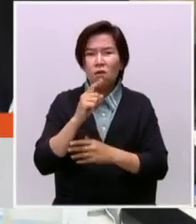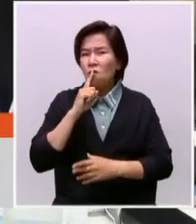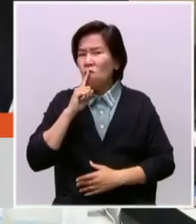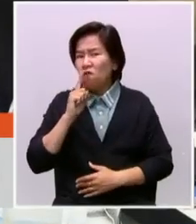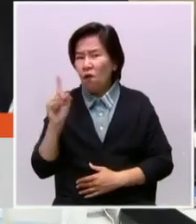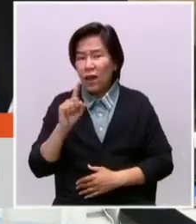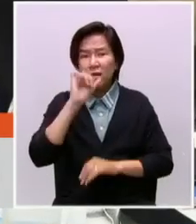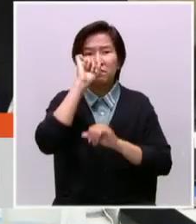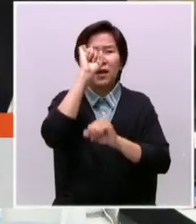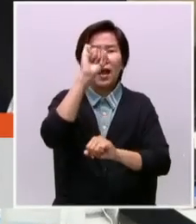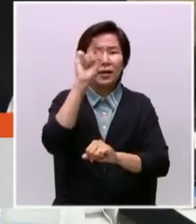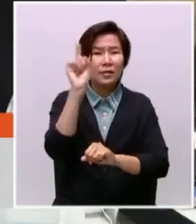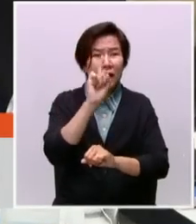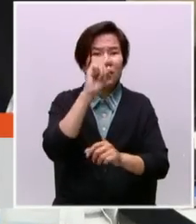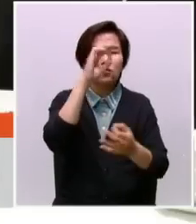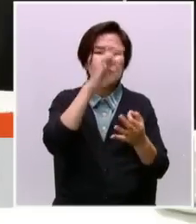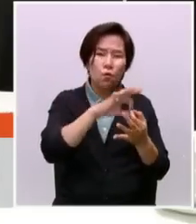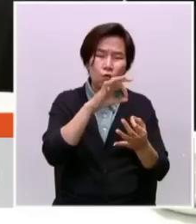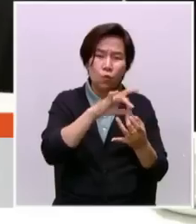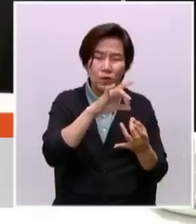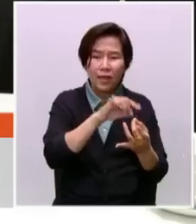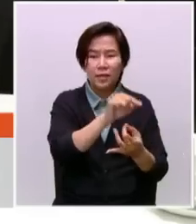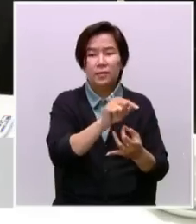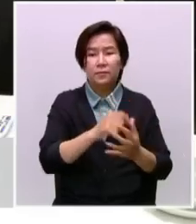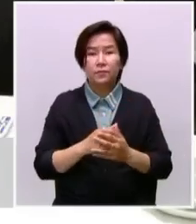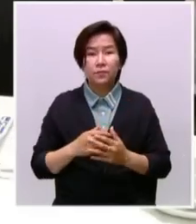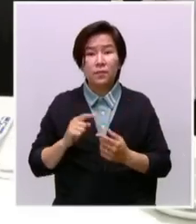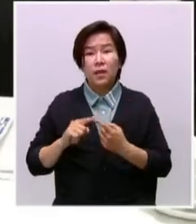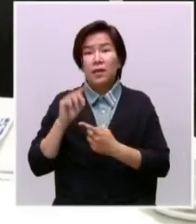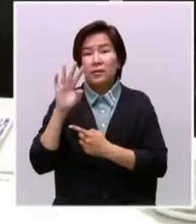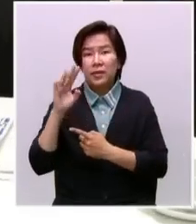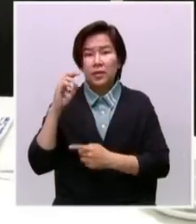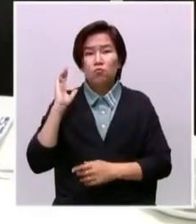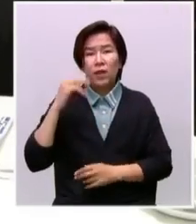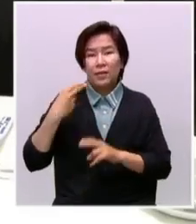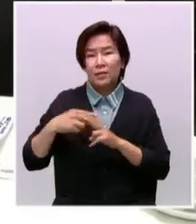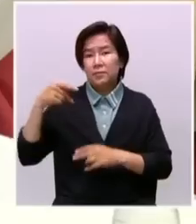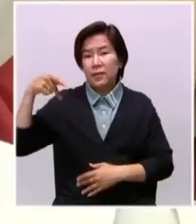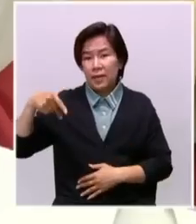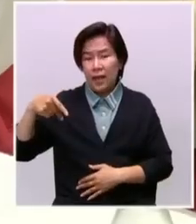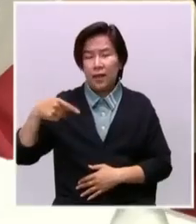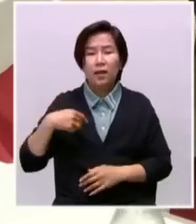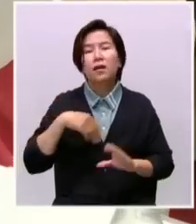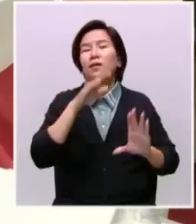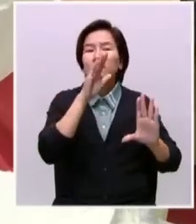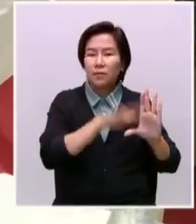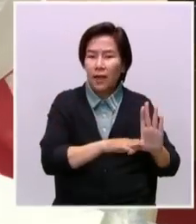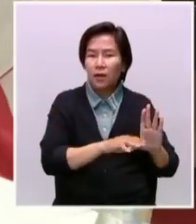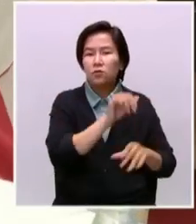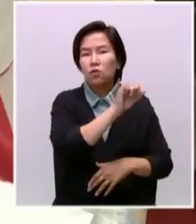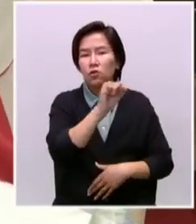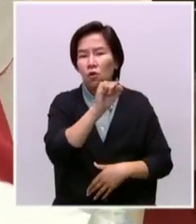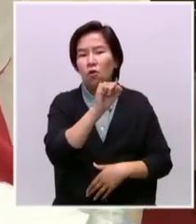เขตเลือกตั้งจังหวัดสุโขทัยและคดีที่ 4นายพัฒนาสรรพโสผู้มีสิทธิ์สมัครรับเลือกตั้งเป็น